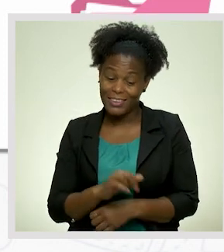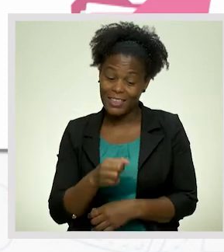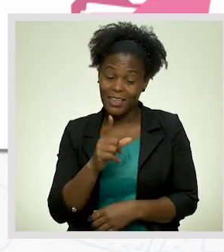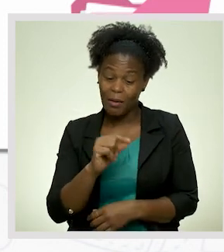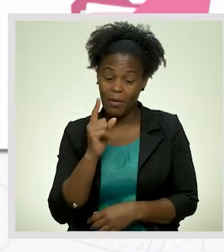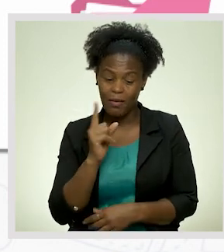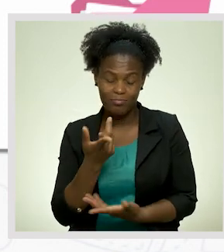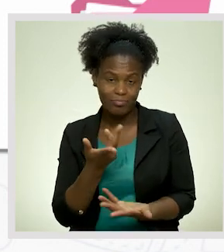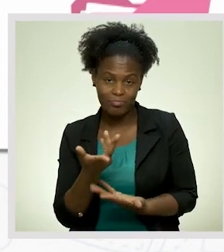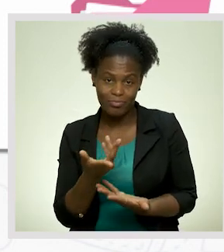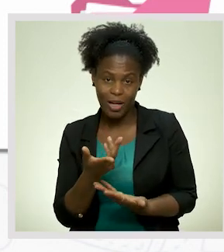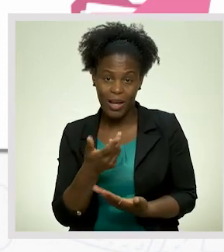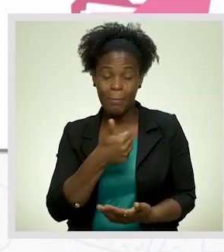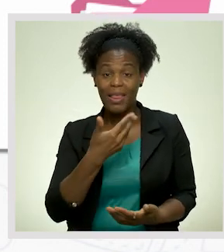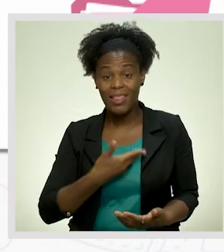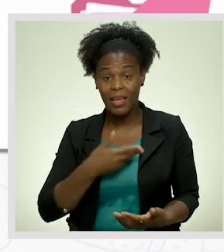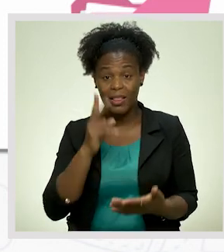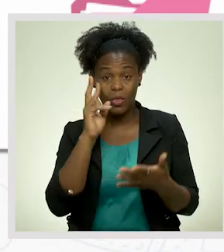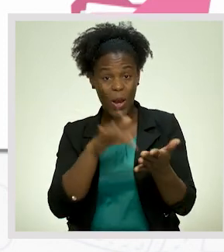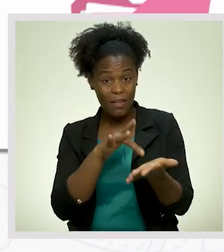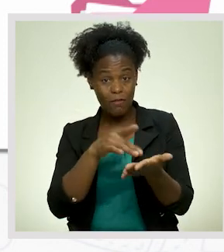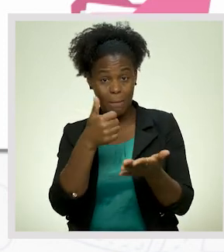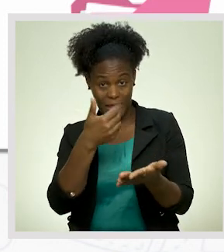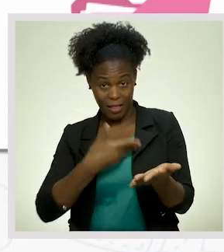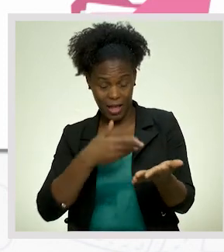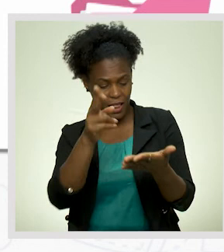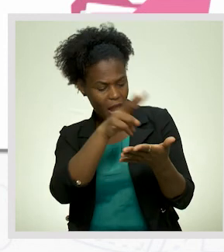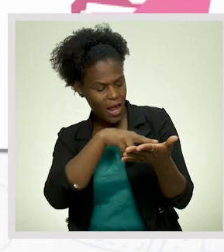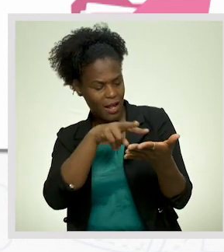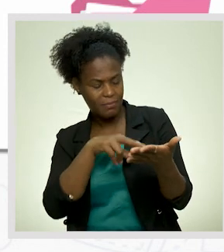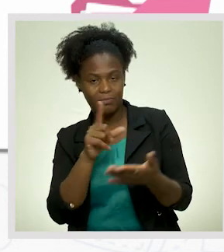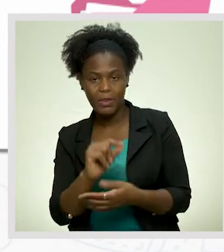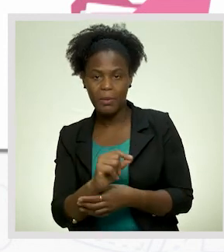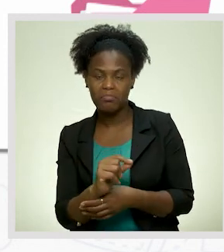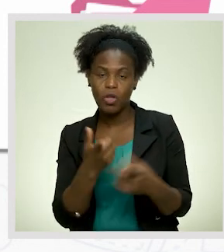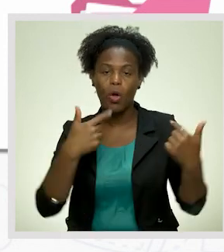qu'il faut lire. Ok? Rendez-vous.